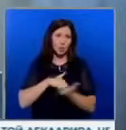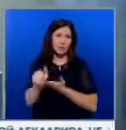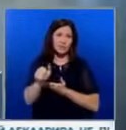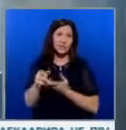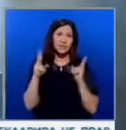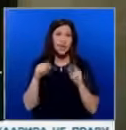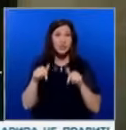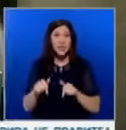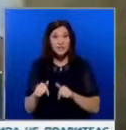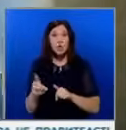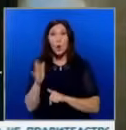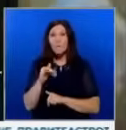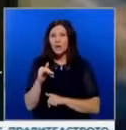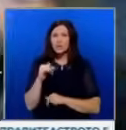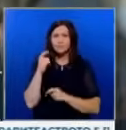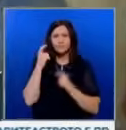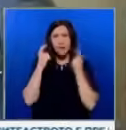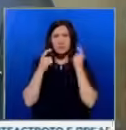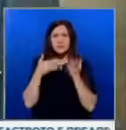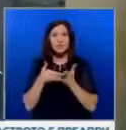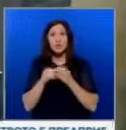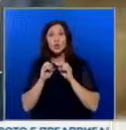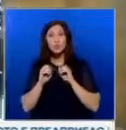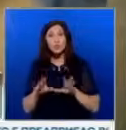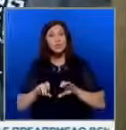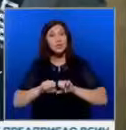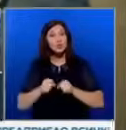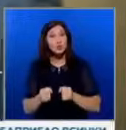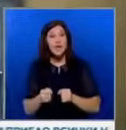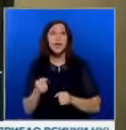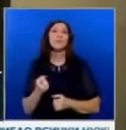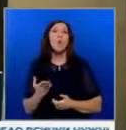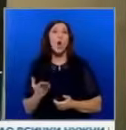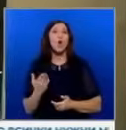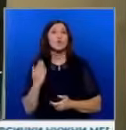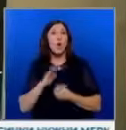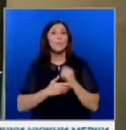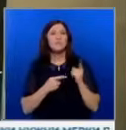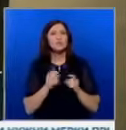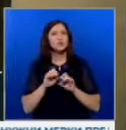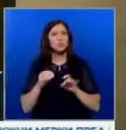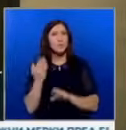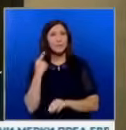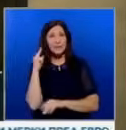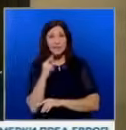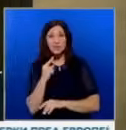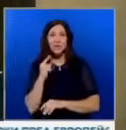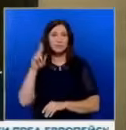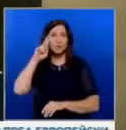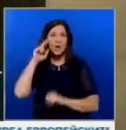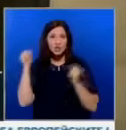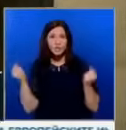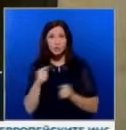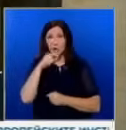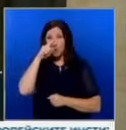решението. Днес обаче размисли заради допуснати нарушения. От обвинението съобщиха преди дни, че изпълняващият функцията главен